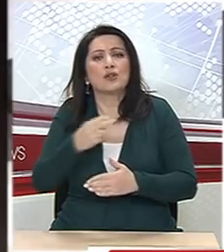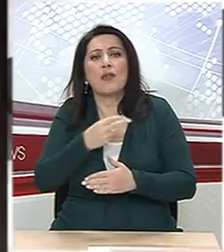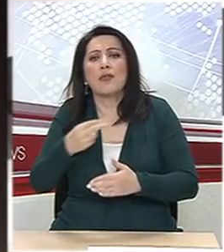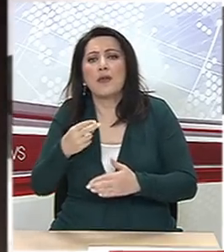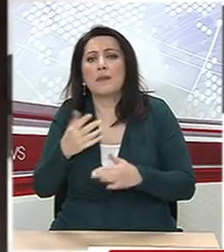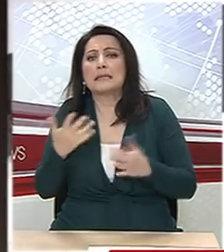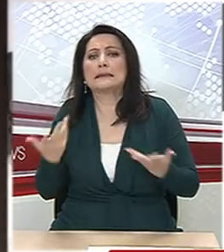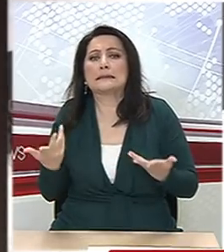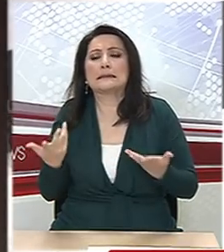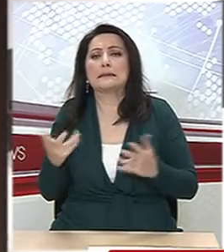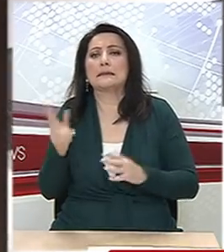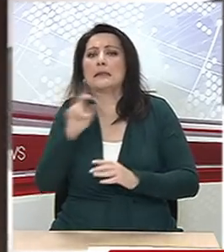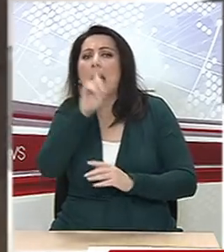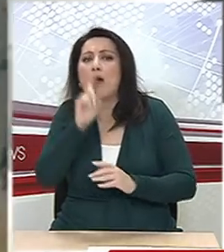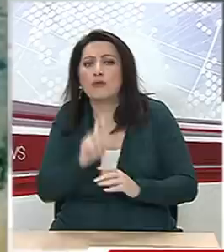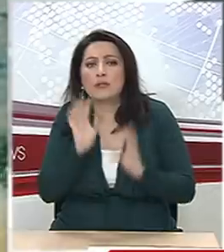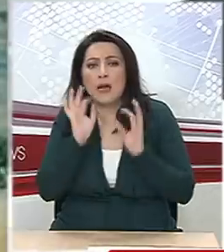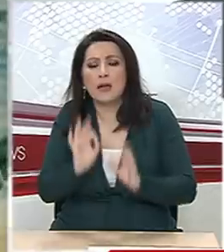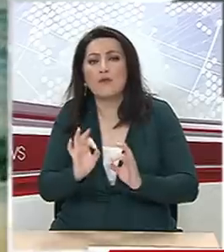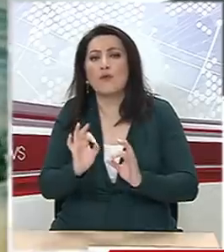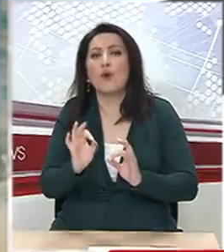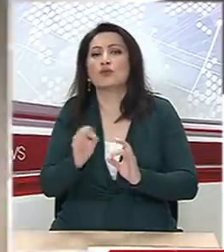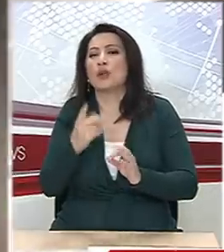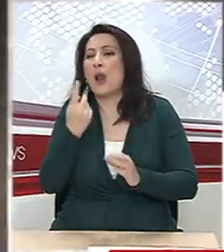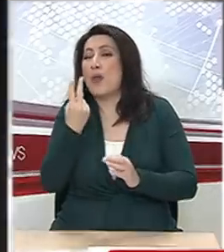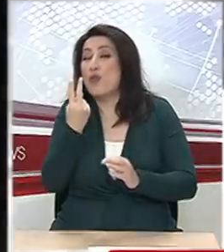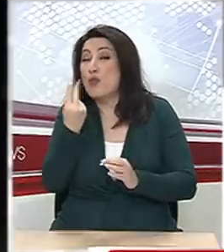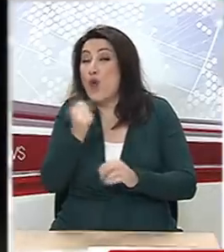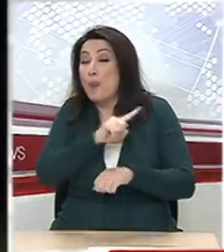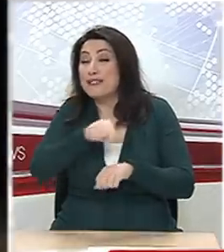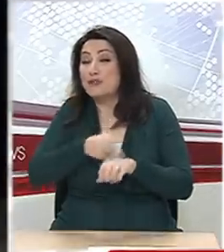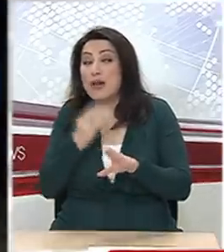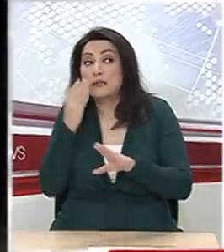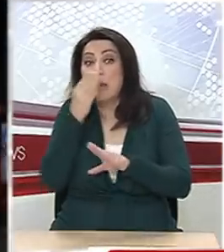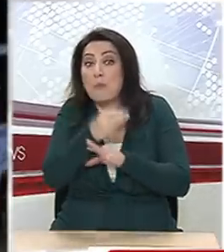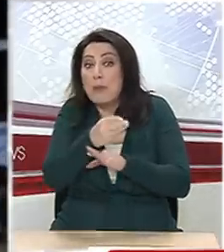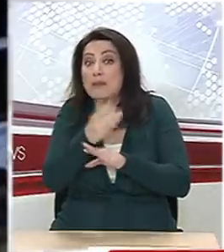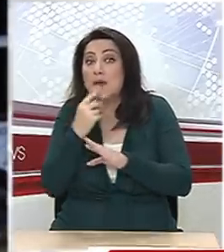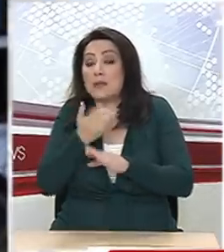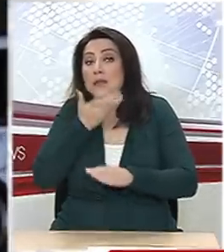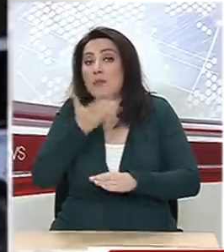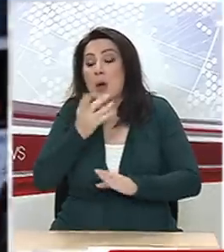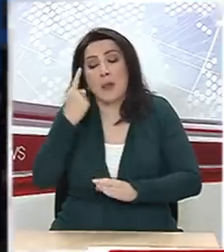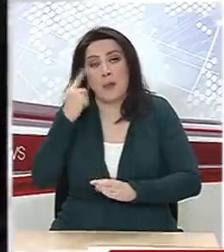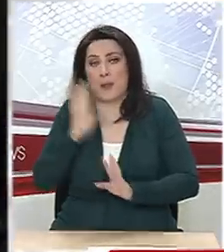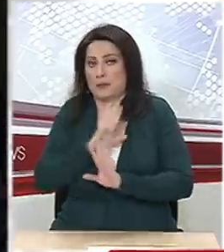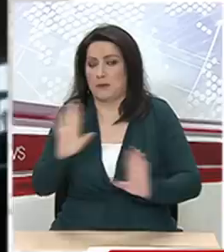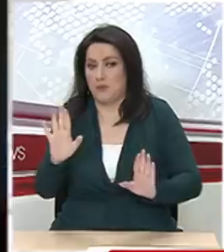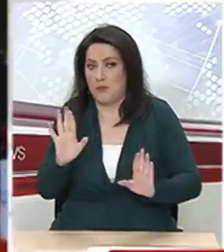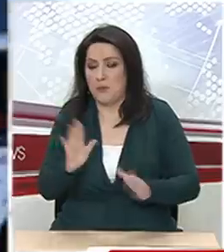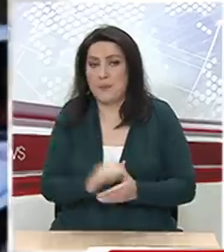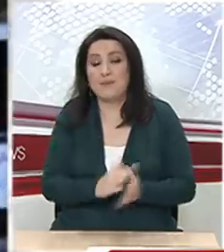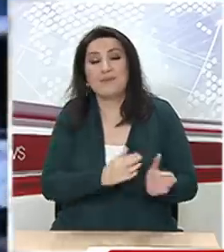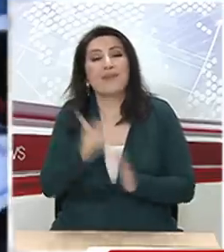τι του ζητήθηκε να απαντήσει από την Εισαγγελέα επί 2,5 ώρες που βρίσκεται, δεν γνωρίζουμε κάτι παραπάνω. Να πούμε ότι ο